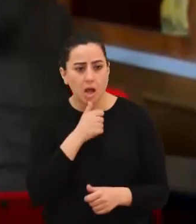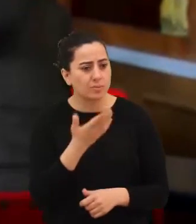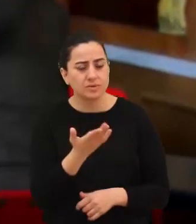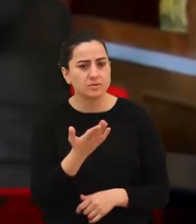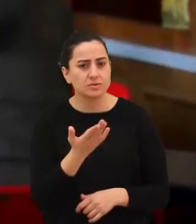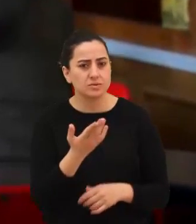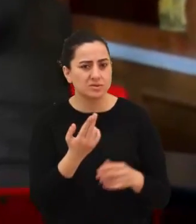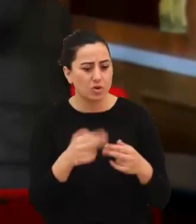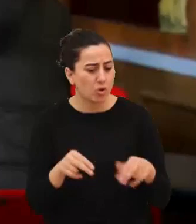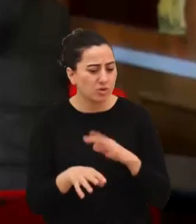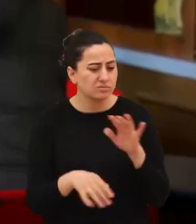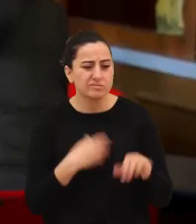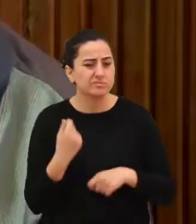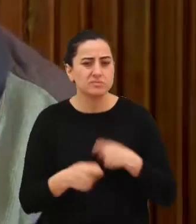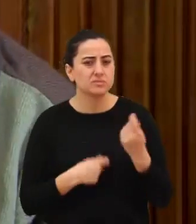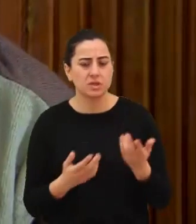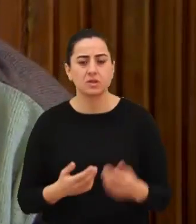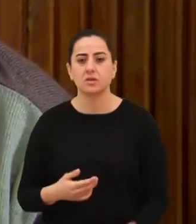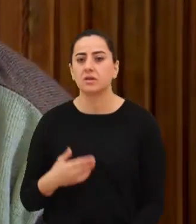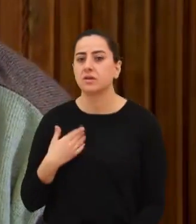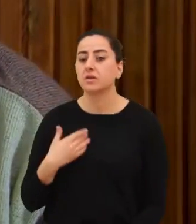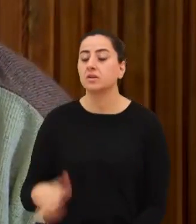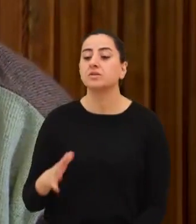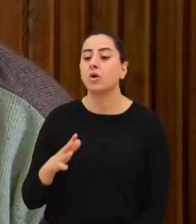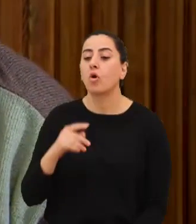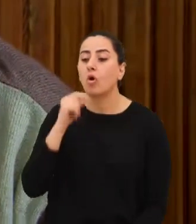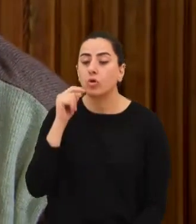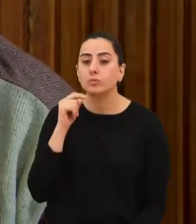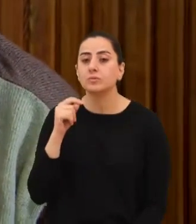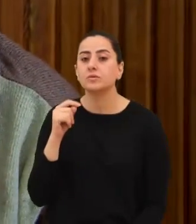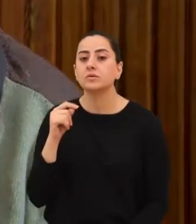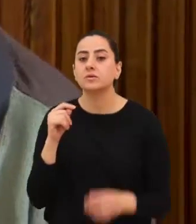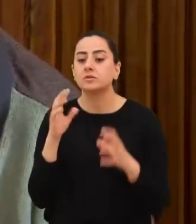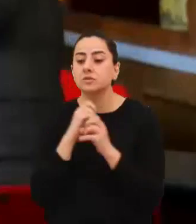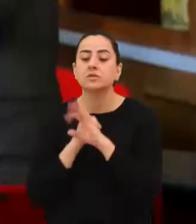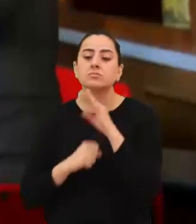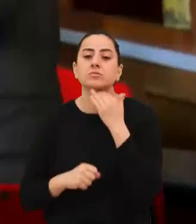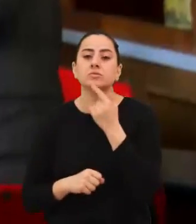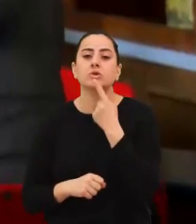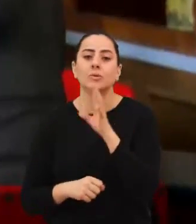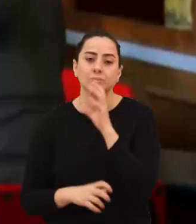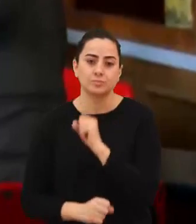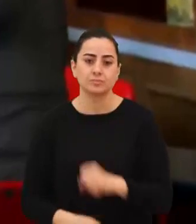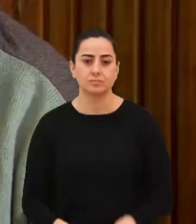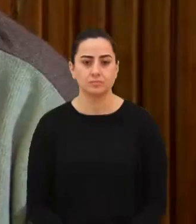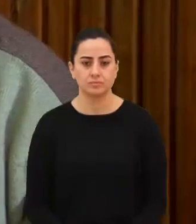sahte okeyliyorsun ya? Ne dolaplar çeviriyorsun? Oğlum, hiçbir üstad sırrını vermez.